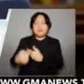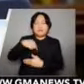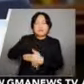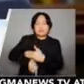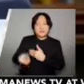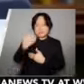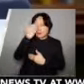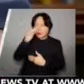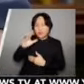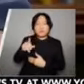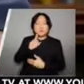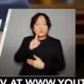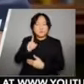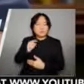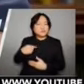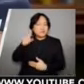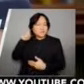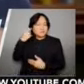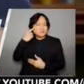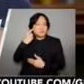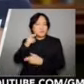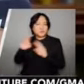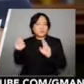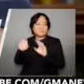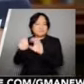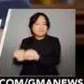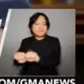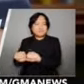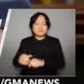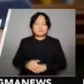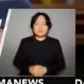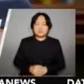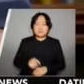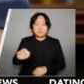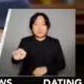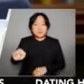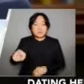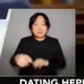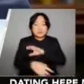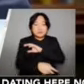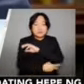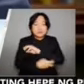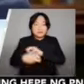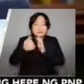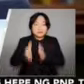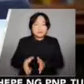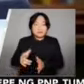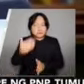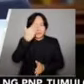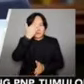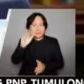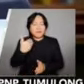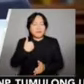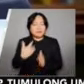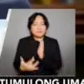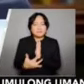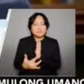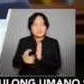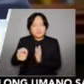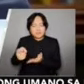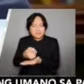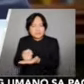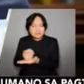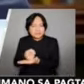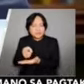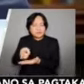able to recover the stolen items. And the suspect is already under the custody of Pasig City